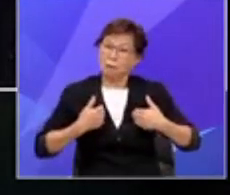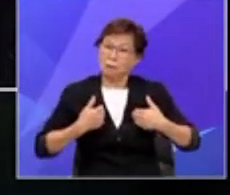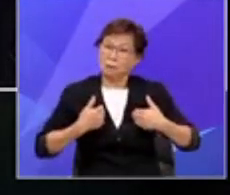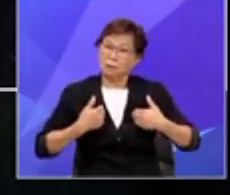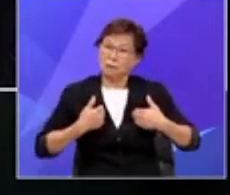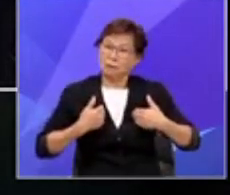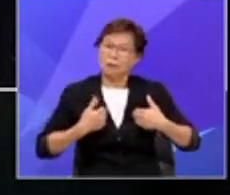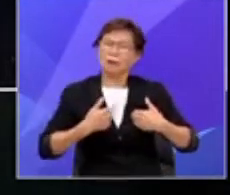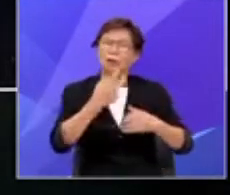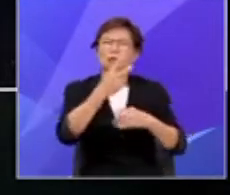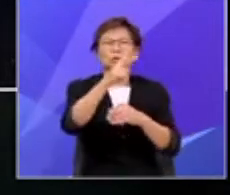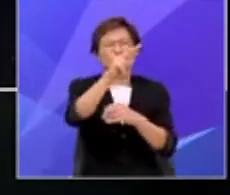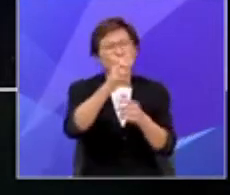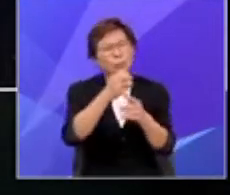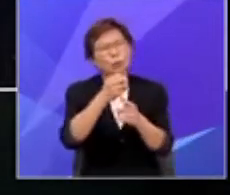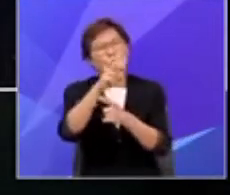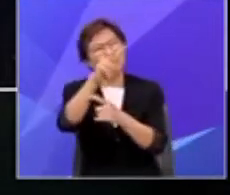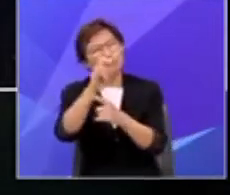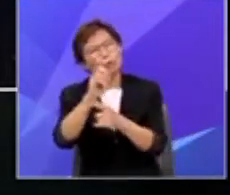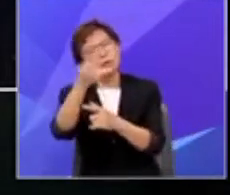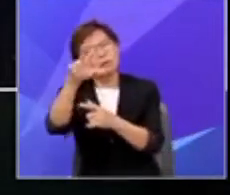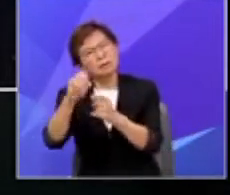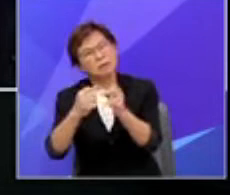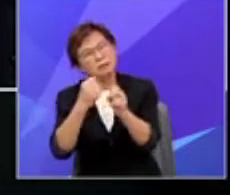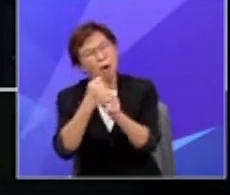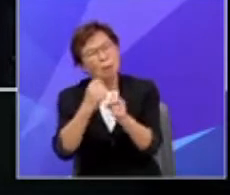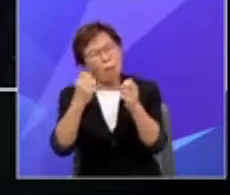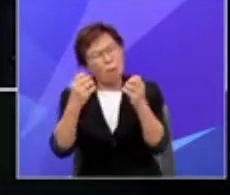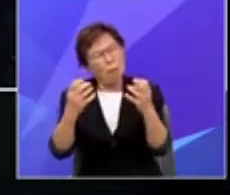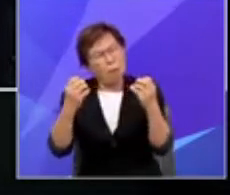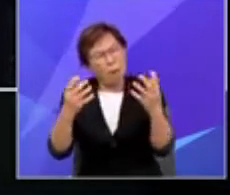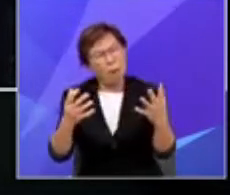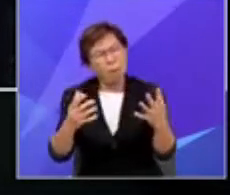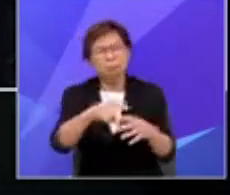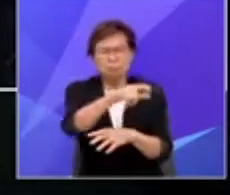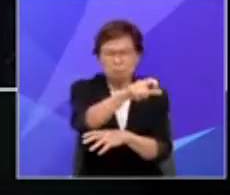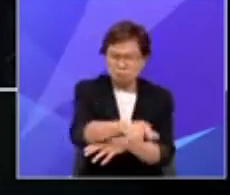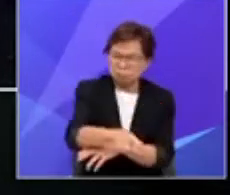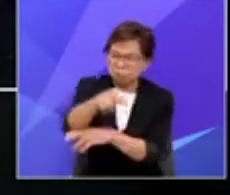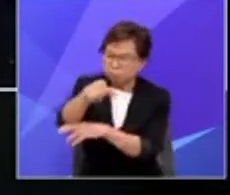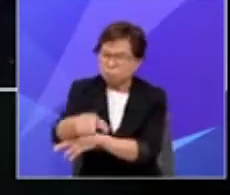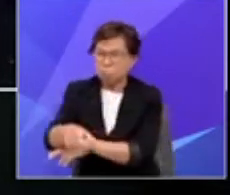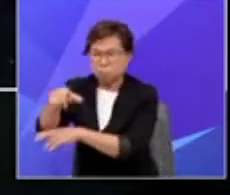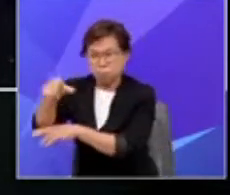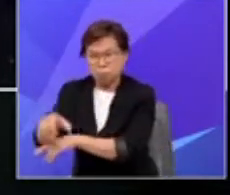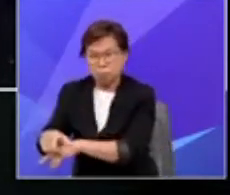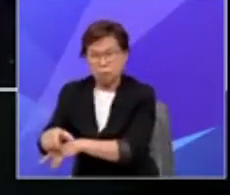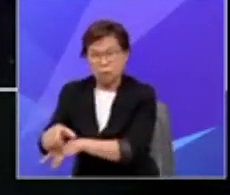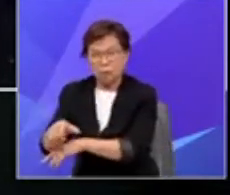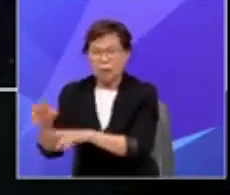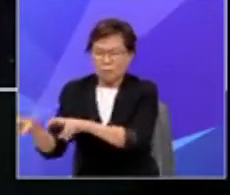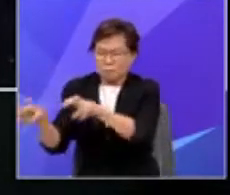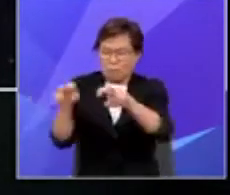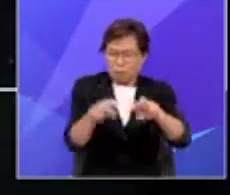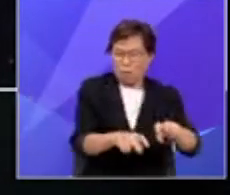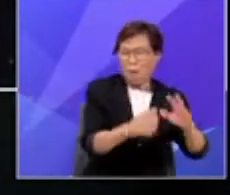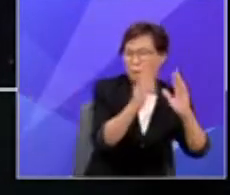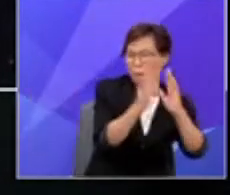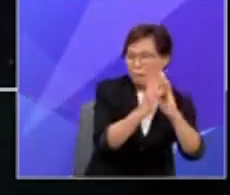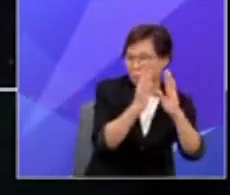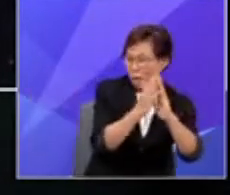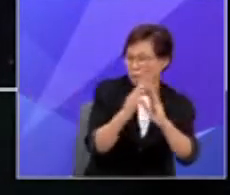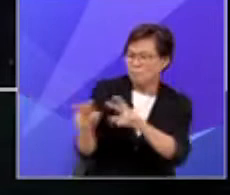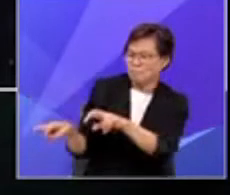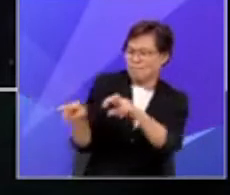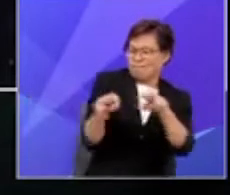Selamet duit 3D kami dimana kebanyakan penduduk beber hijrah ke Banjar Ke